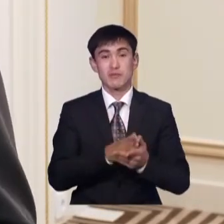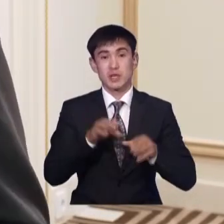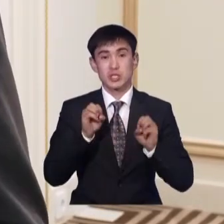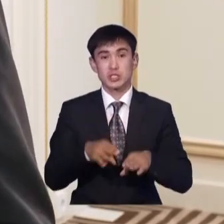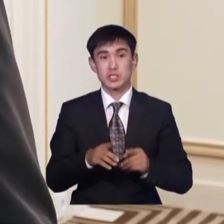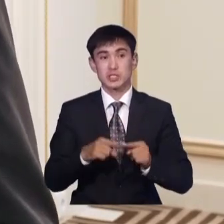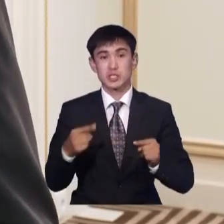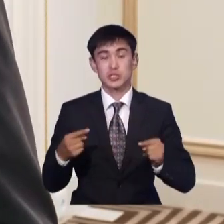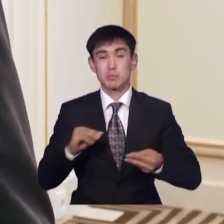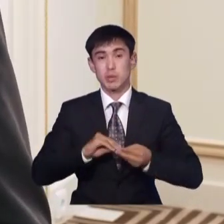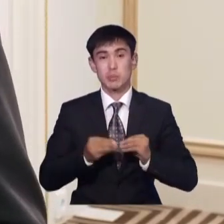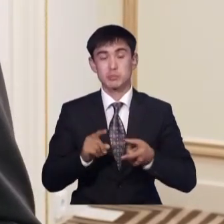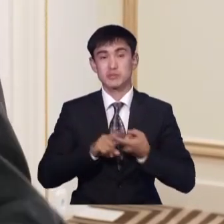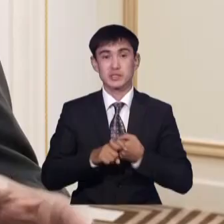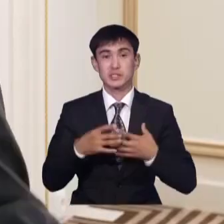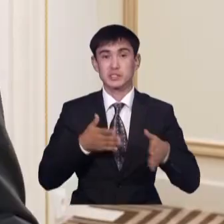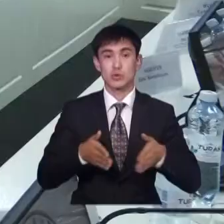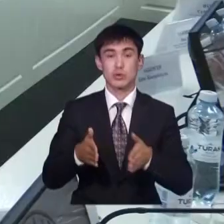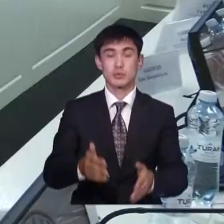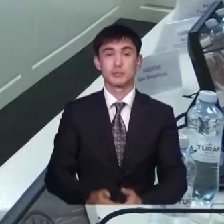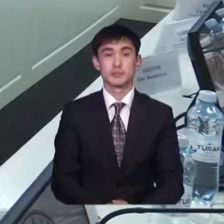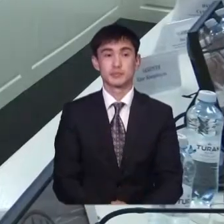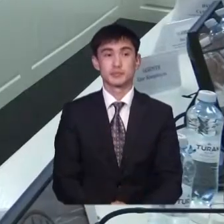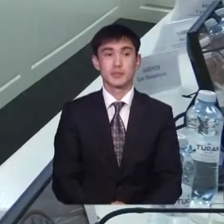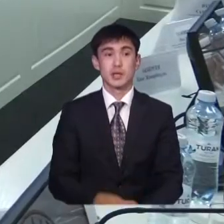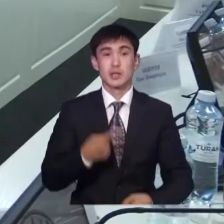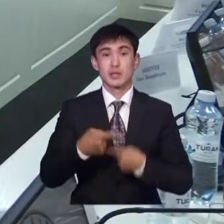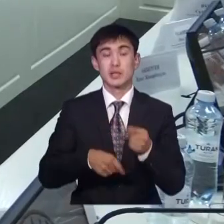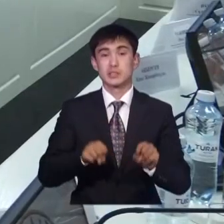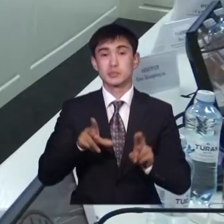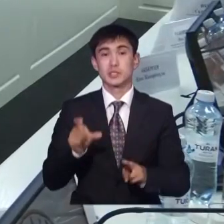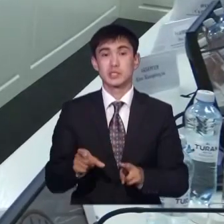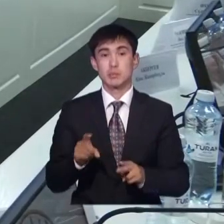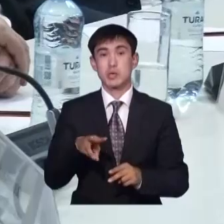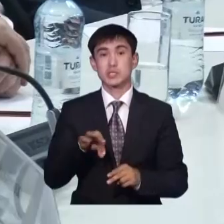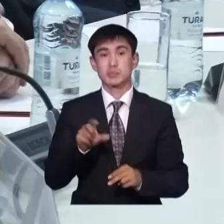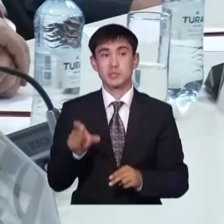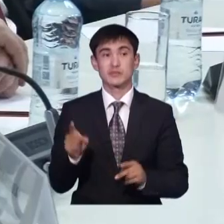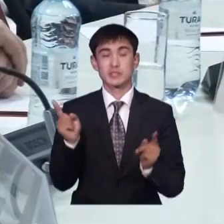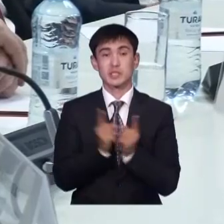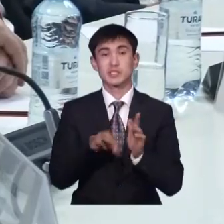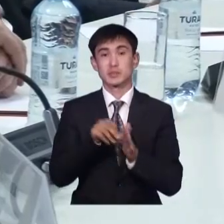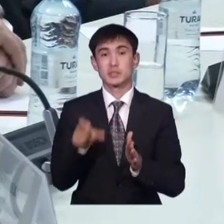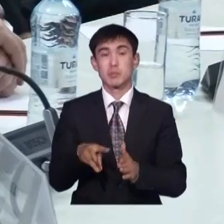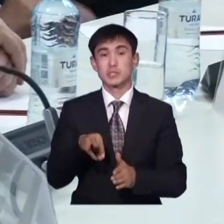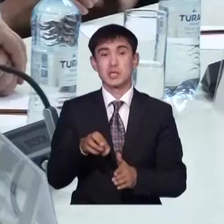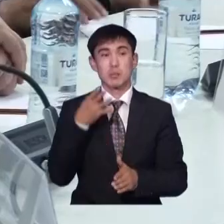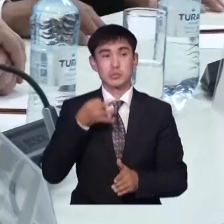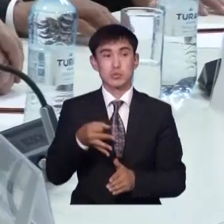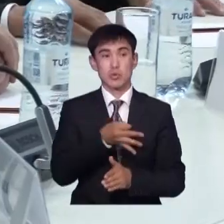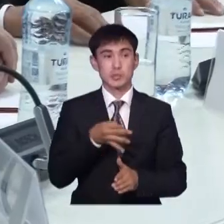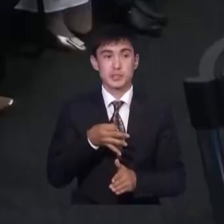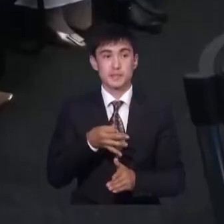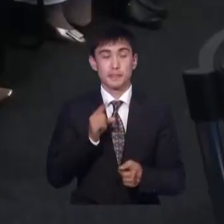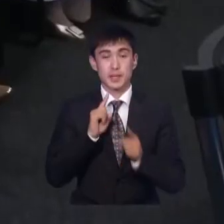решение затяжных проблем, связанных с дорогами. Далее сенаторы и мажилисмены встретились с народными избранниками Маслихата Алматинской области.